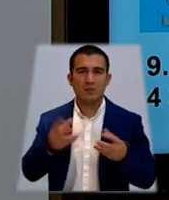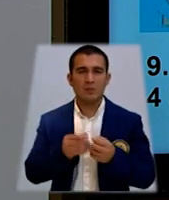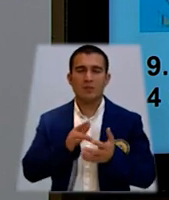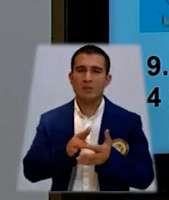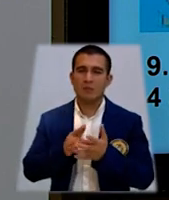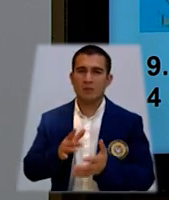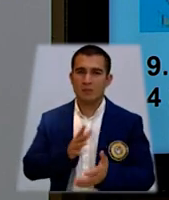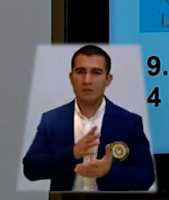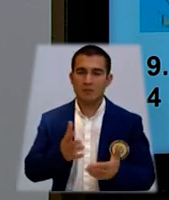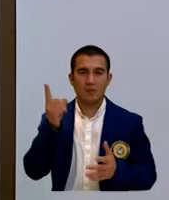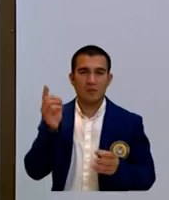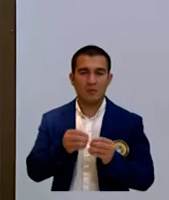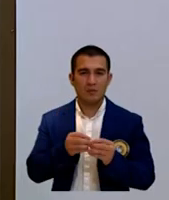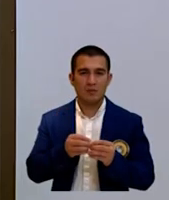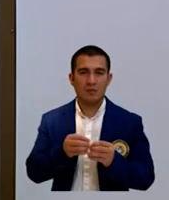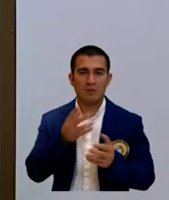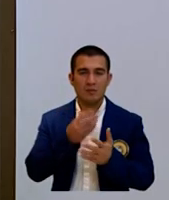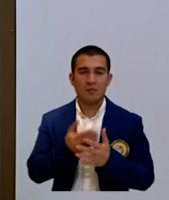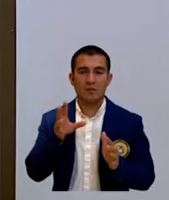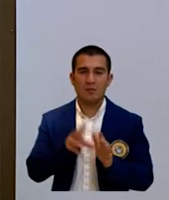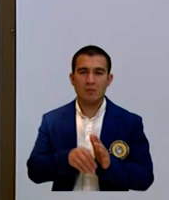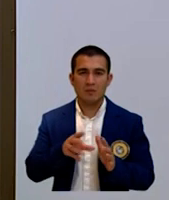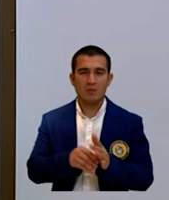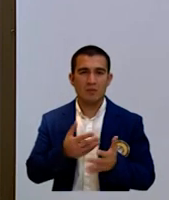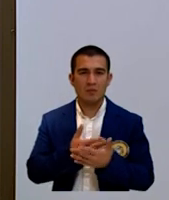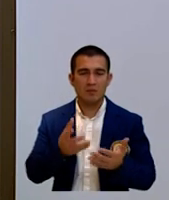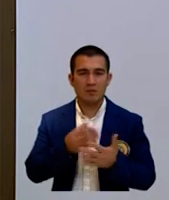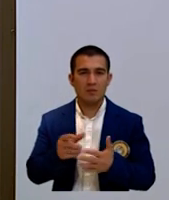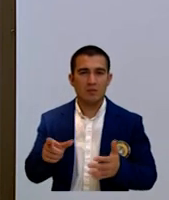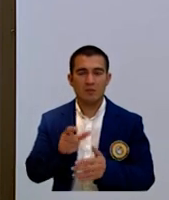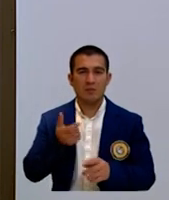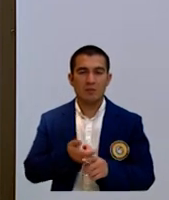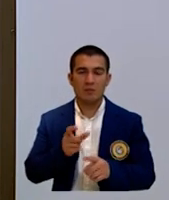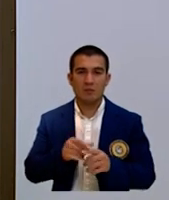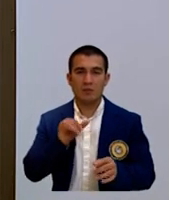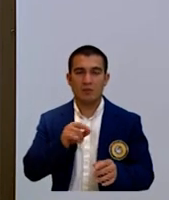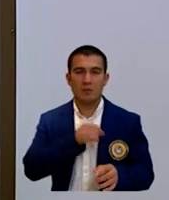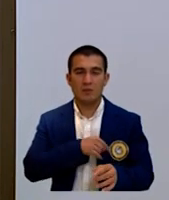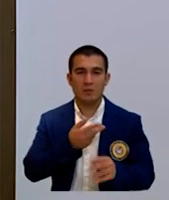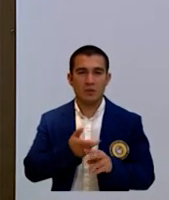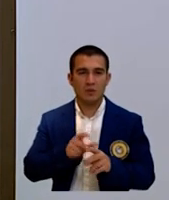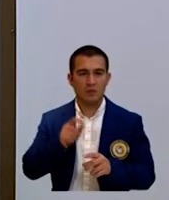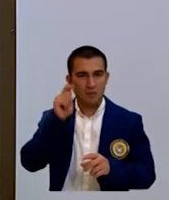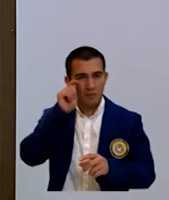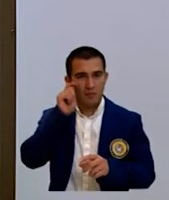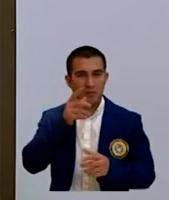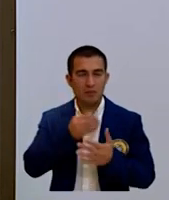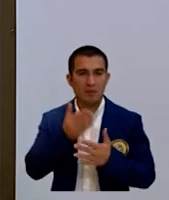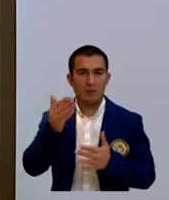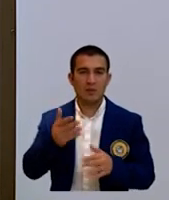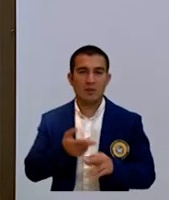qilamiz debmiz-u, ammo lekin 10-talikka kiradigan temir yo'l uzunliklarining aksariyati Xitoy Respublikasida